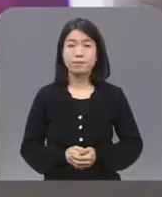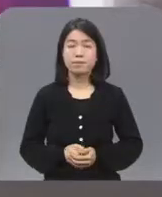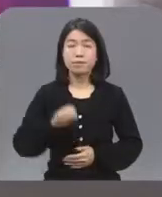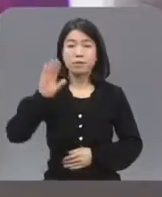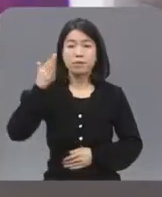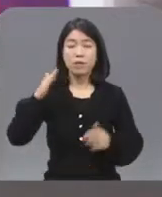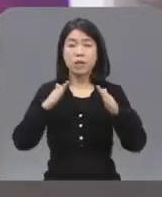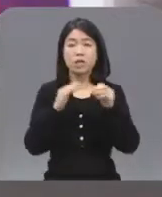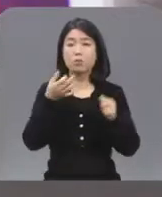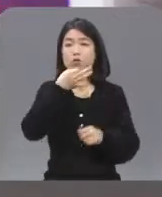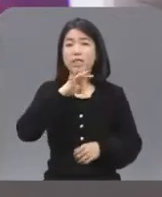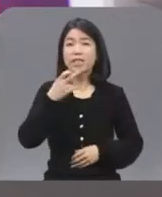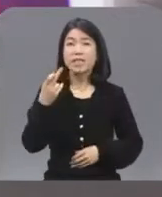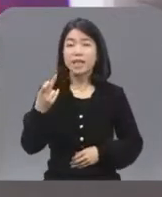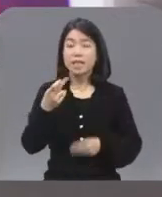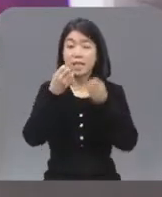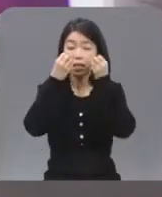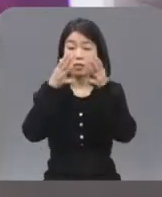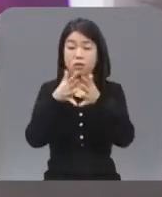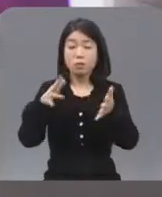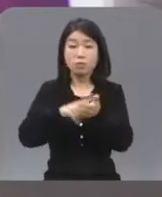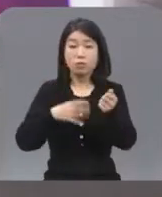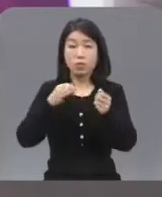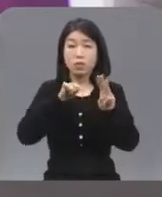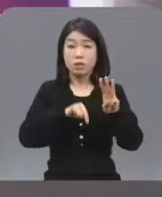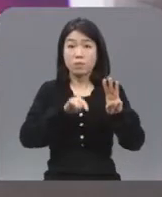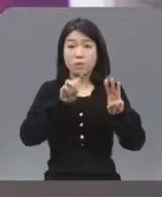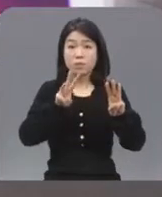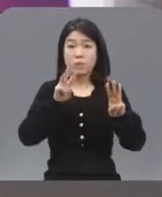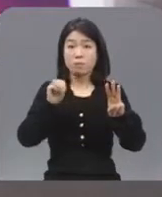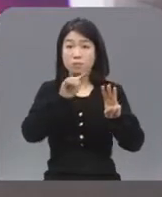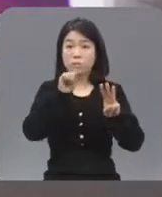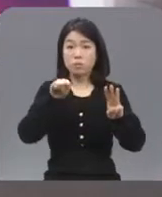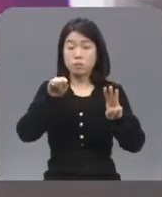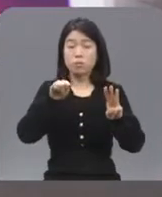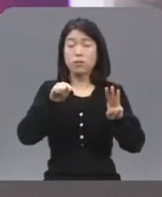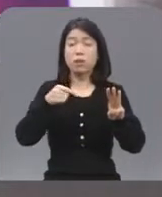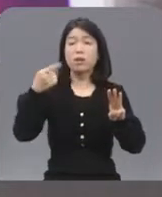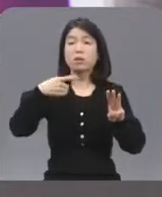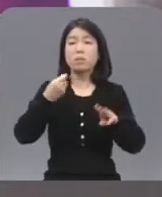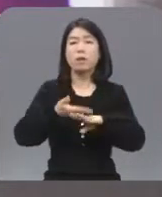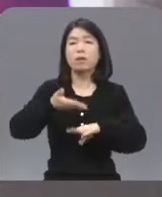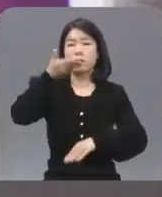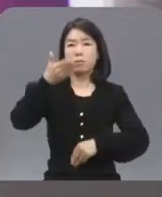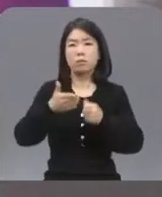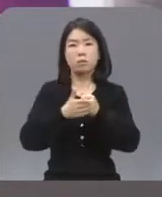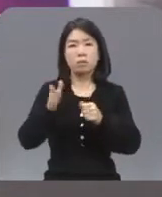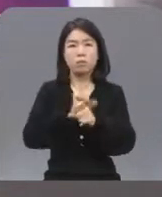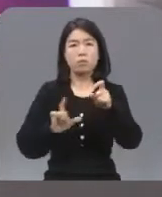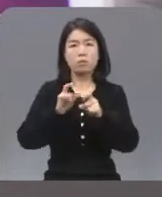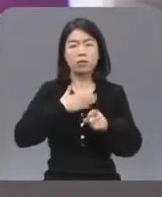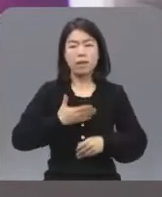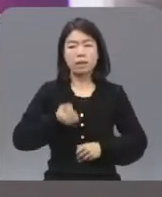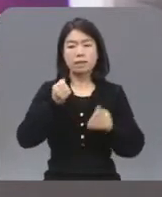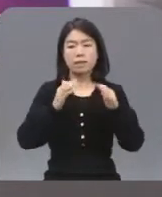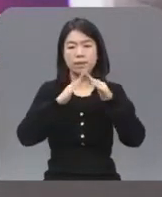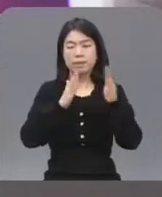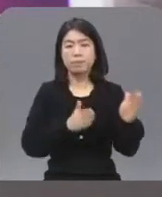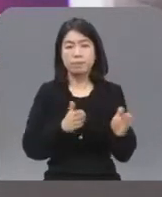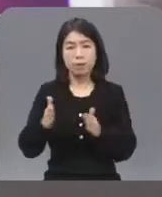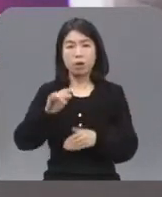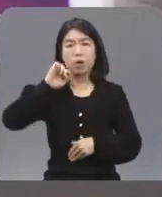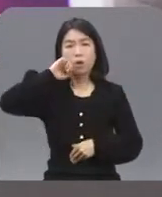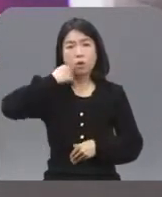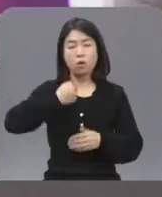최근 전북 익산 지역의 신규 아파트 분양가가 3.3제곱미터에 1천만 원을 넘어서면서 갈수록 내집 마련이 어려워지고